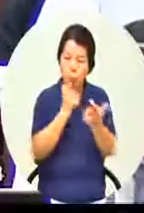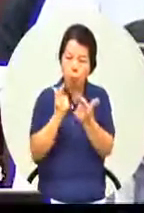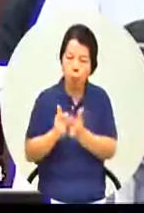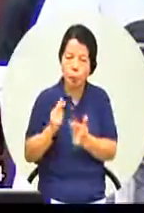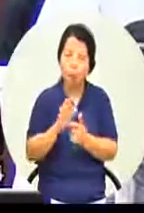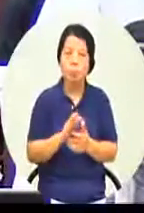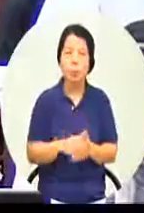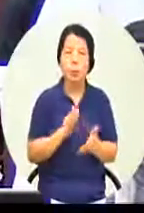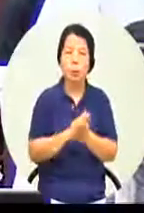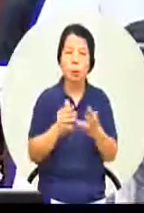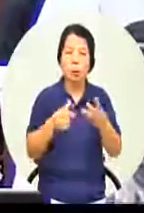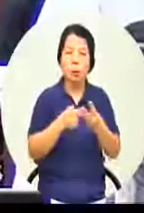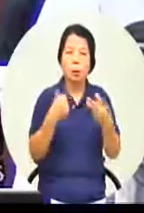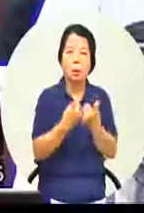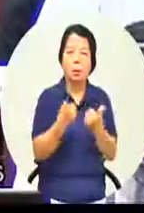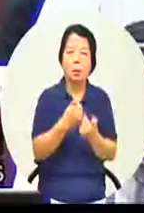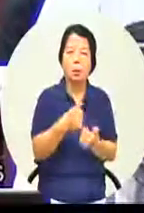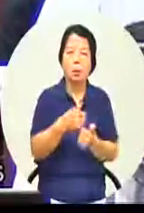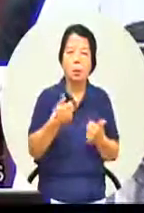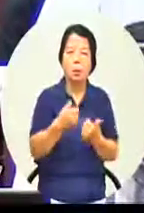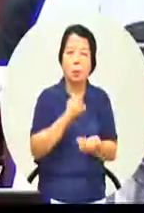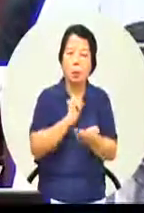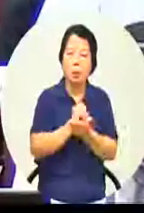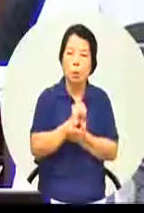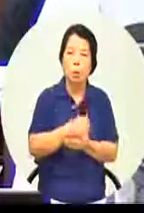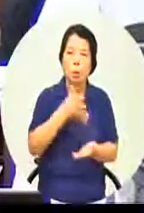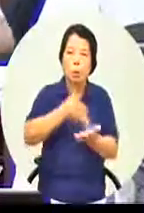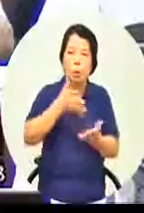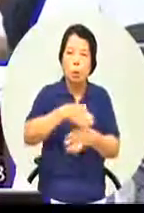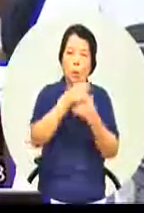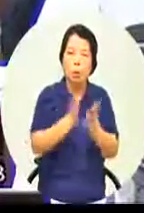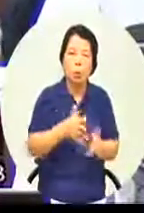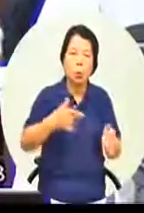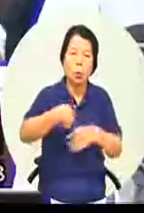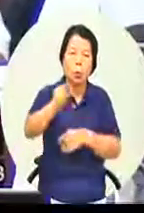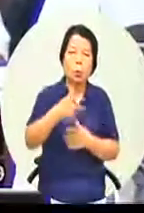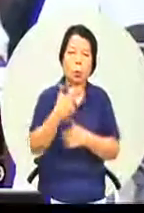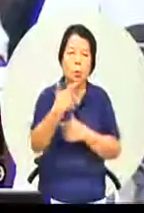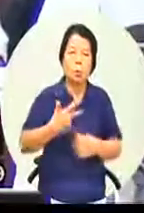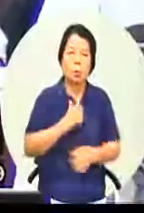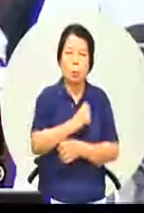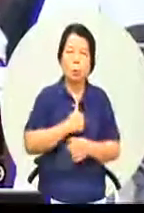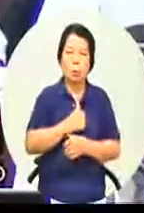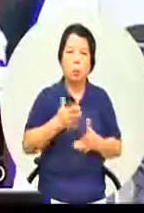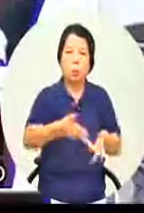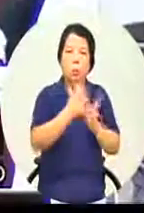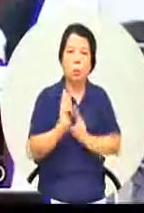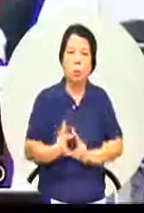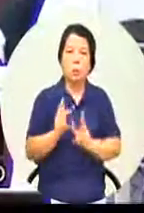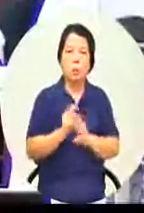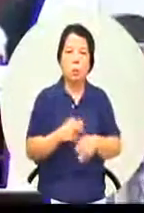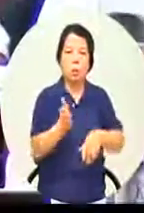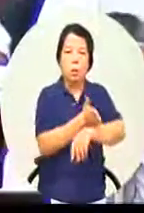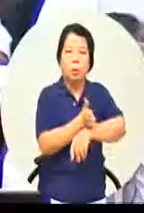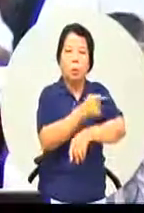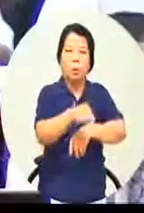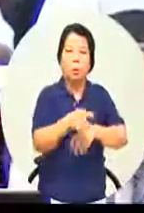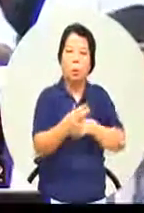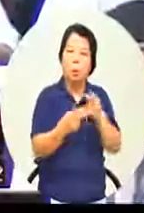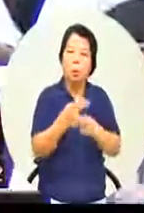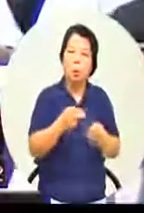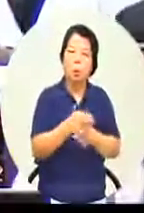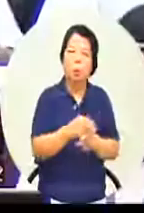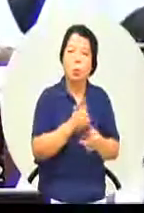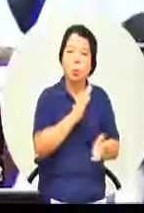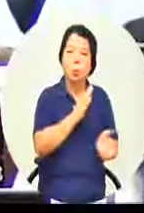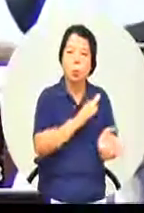上一次会期的时候有提到说，怎么样到七贤桥，过了七贤桥之后的那个上游的那个部分要怎么处理，